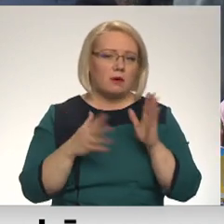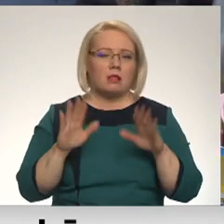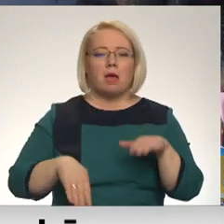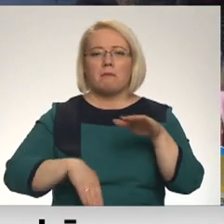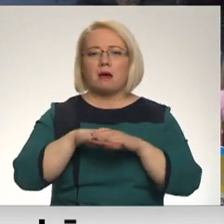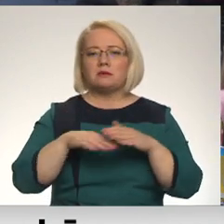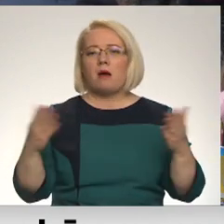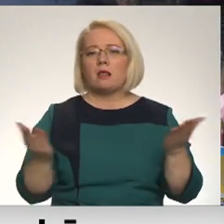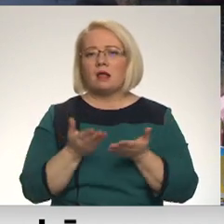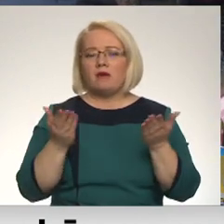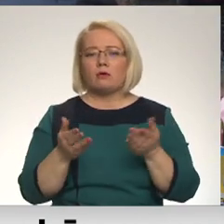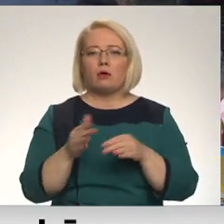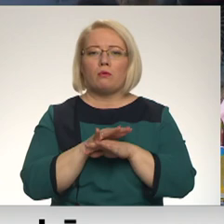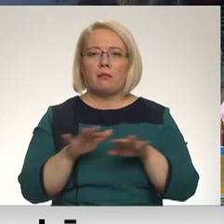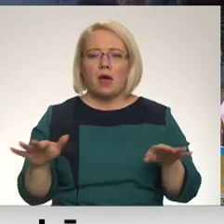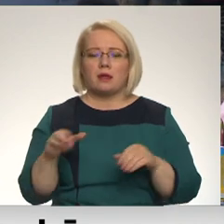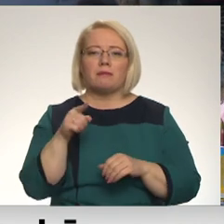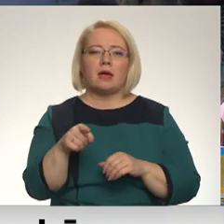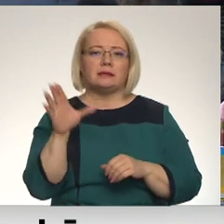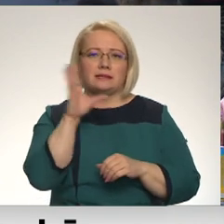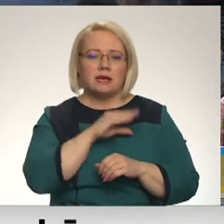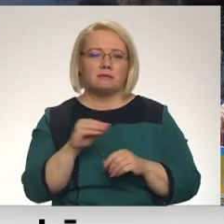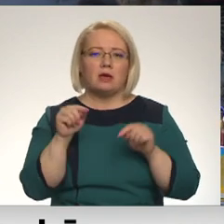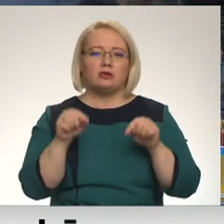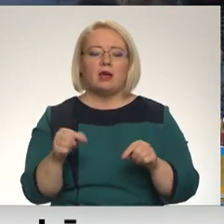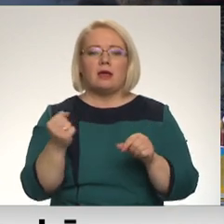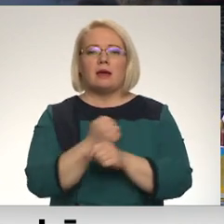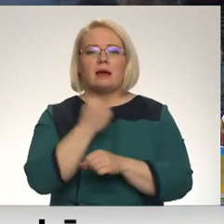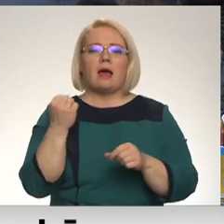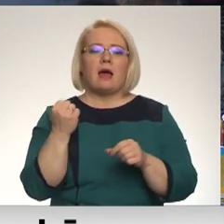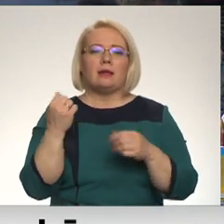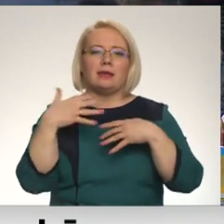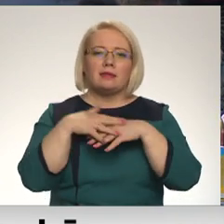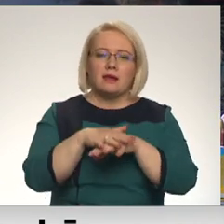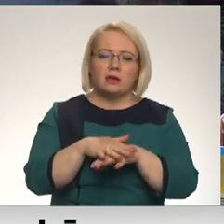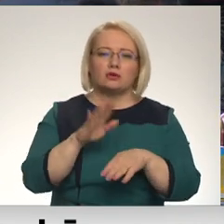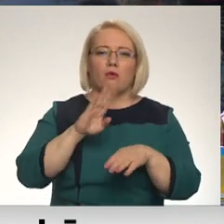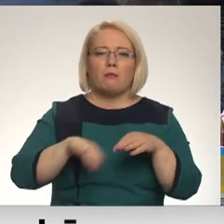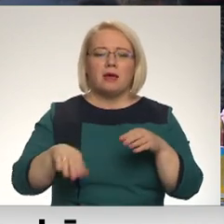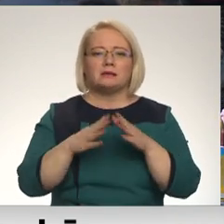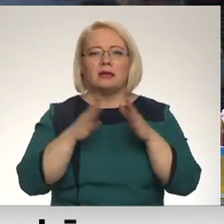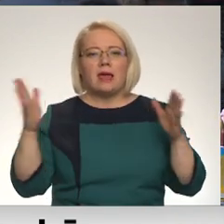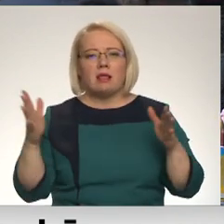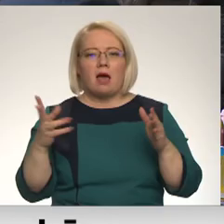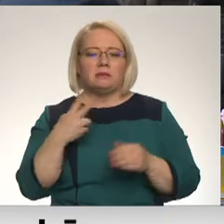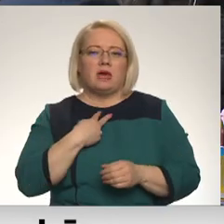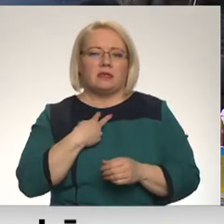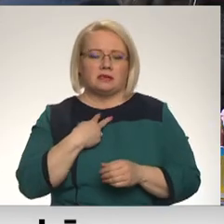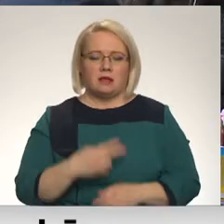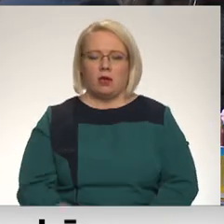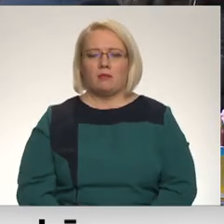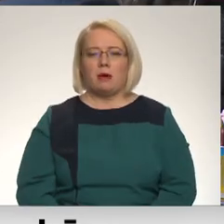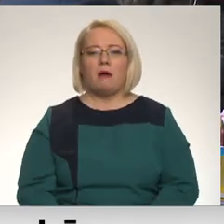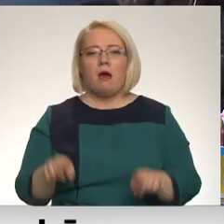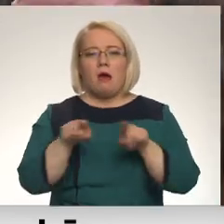maksimāli atvieglotu bērniem tās iespējas šeit gan integrēties, gan bez kaut kādiem pārlieku lieliem satricinājumiem